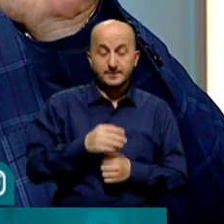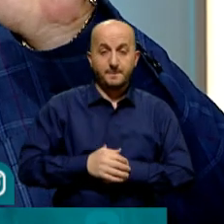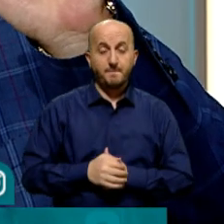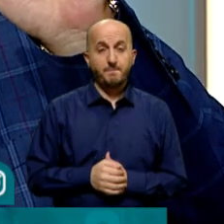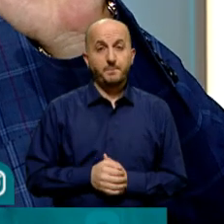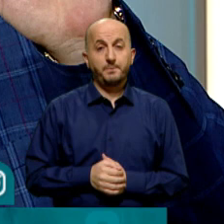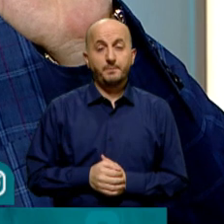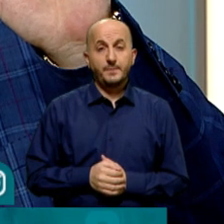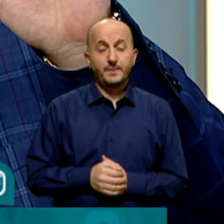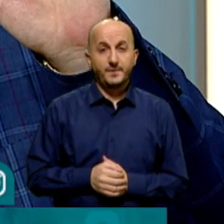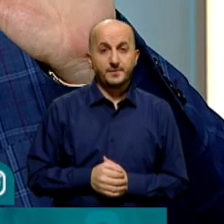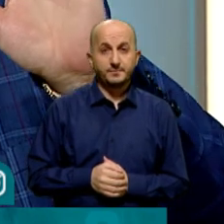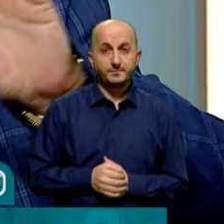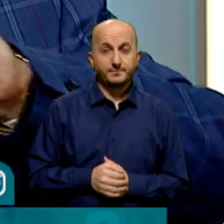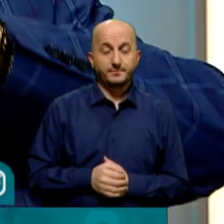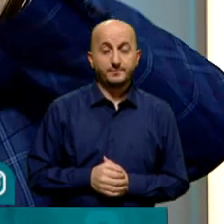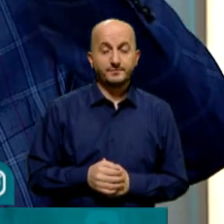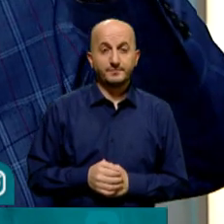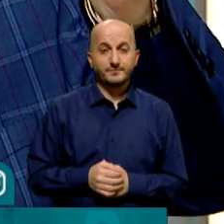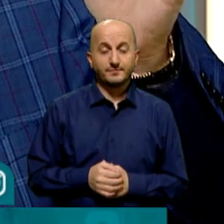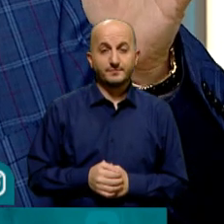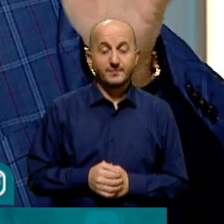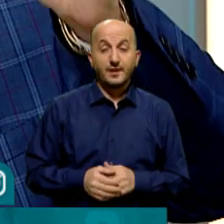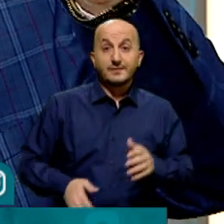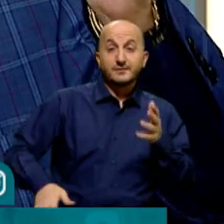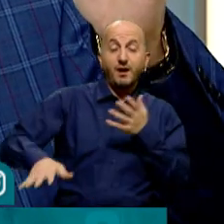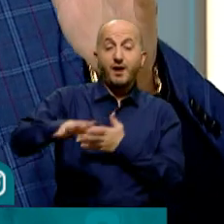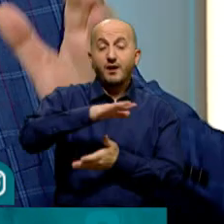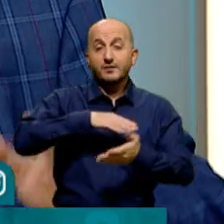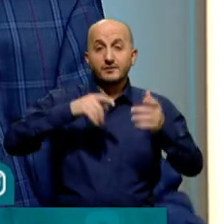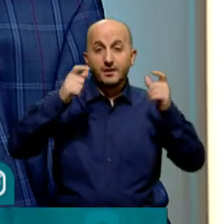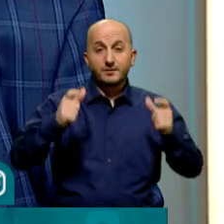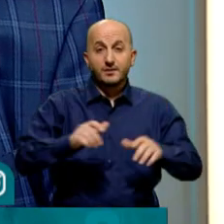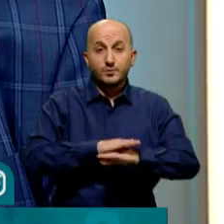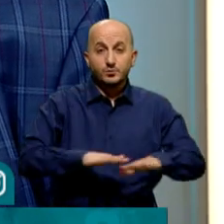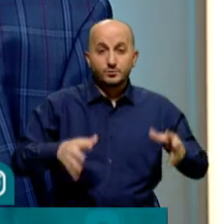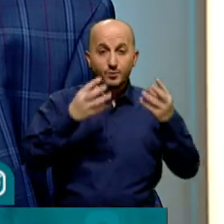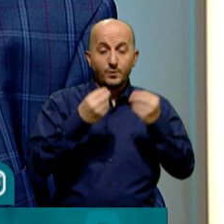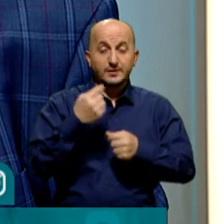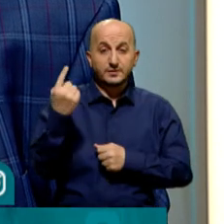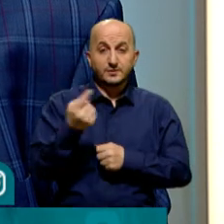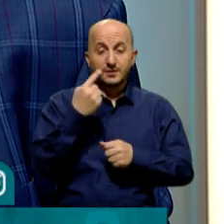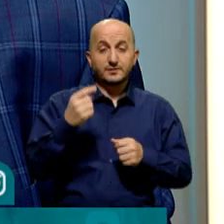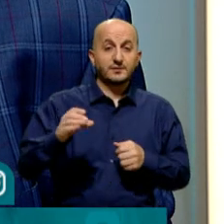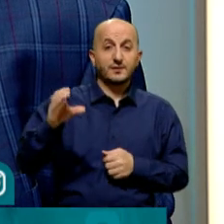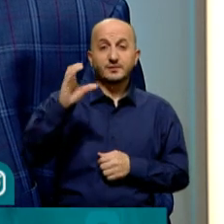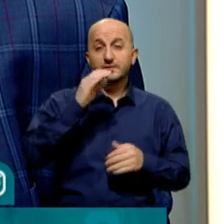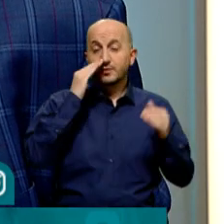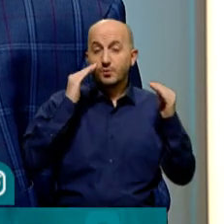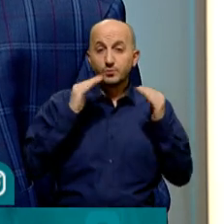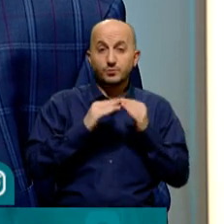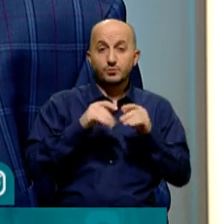وَسَخَّرَ لَكُمْ مَا فِي الْاَرْضِ جَمِيعًا demek neymiş? Kainatta olan, yeryüzünde olan şeylerden meşru ölçüler içerisinde